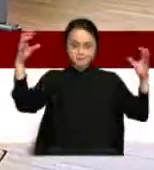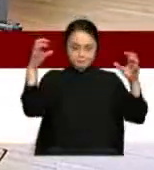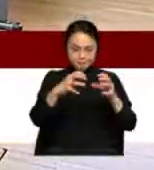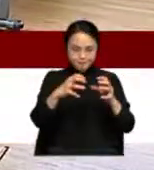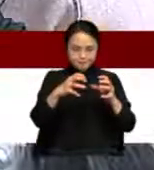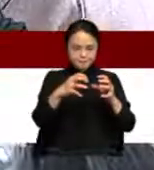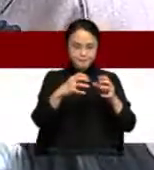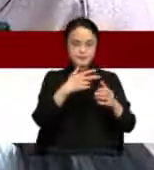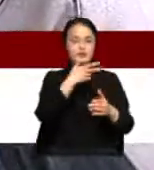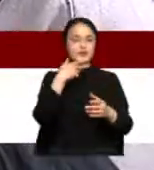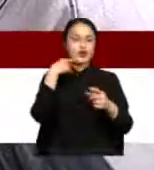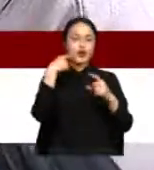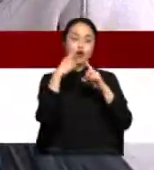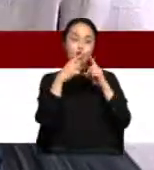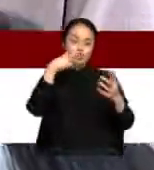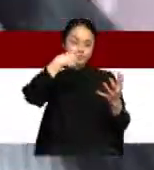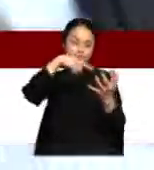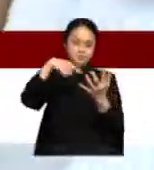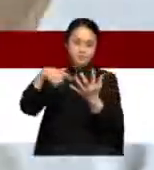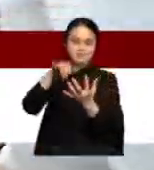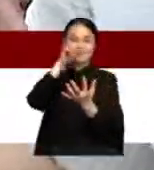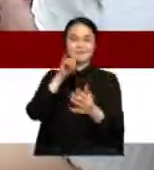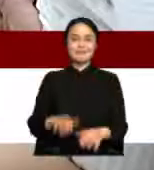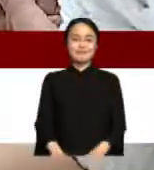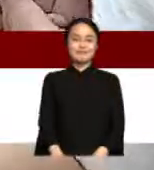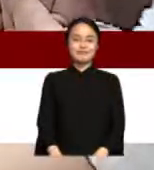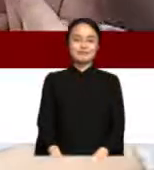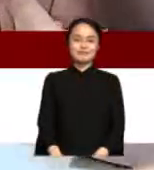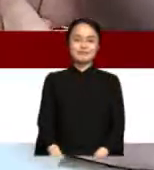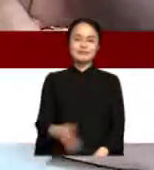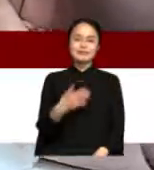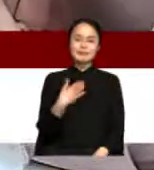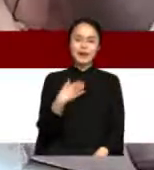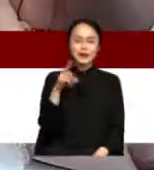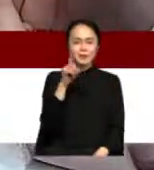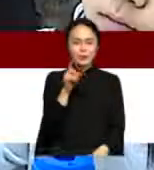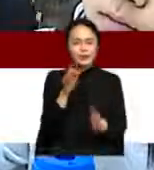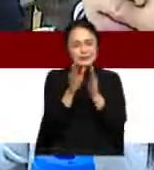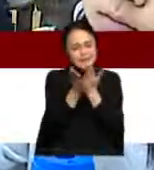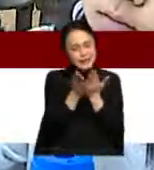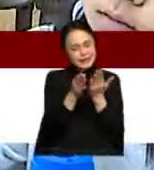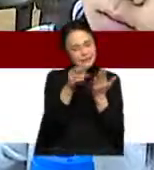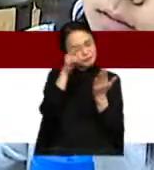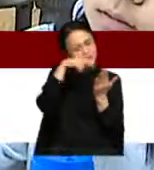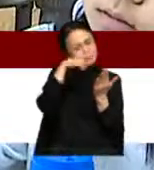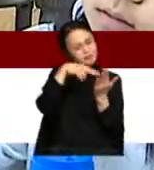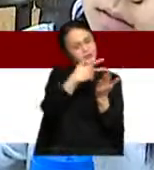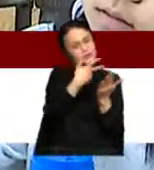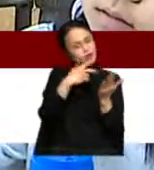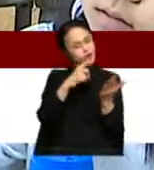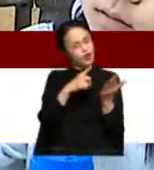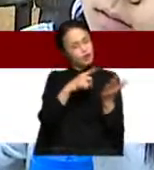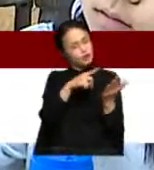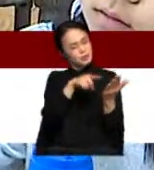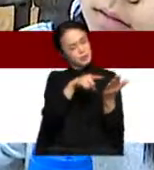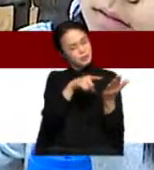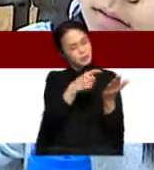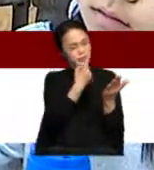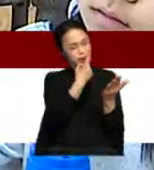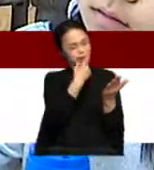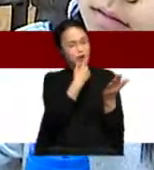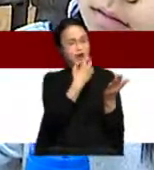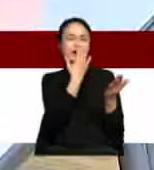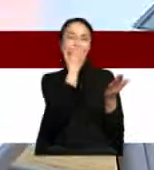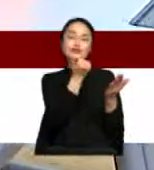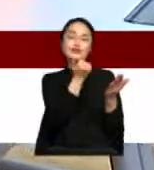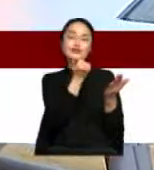책으로 하니까 약간 지루한 면도 있긴 한데 여기는 요리나 컵